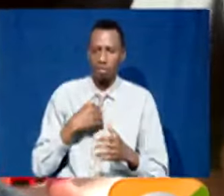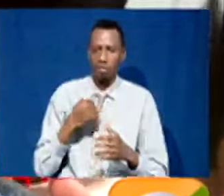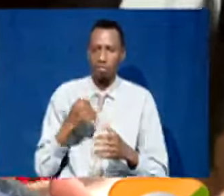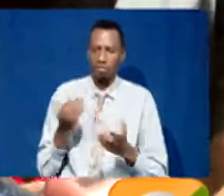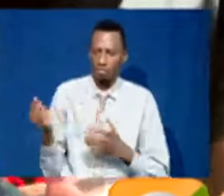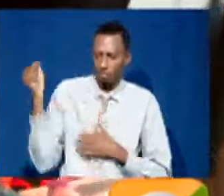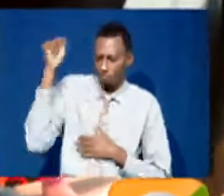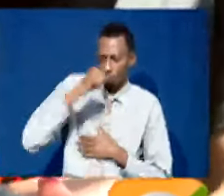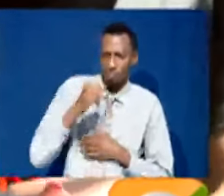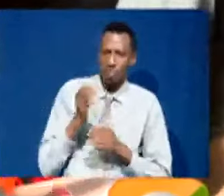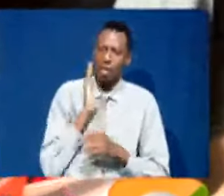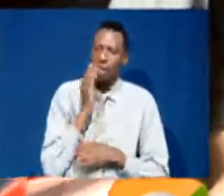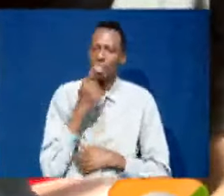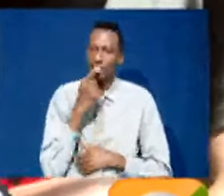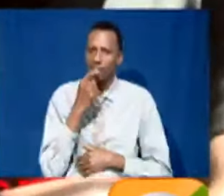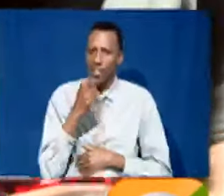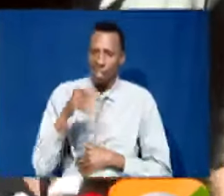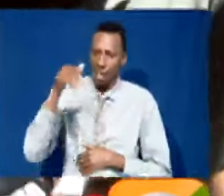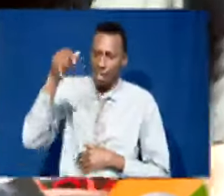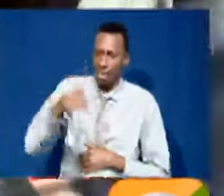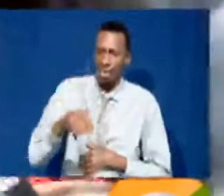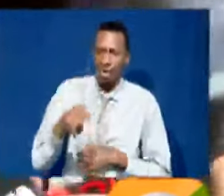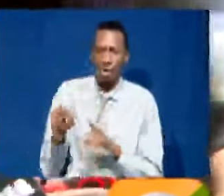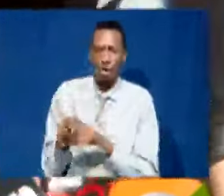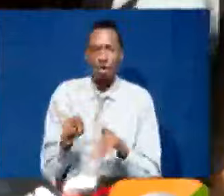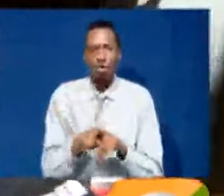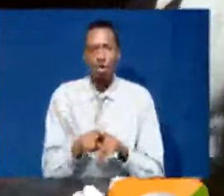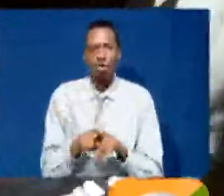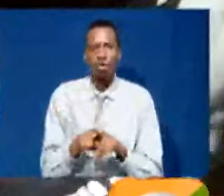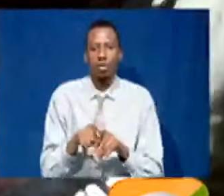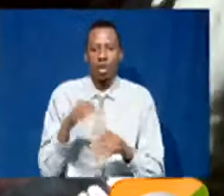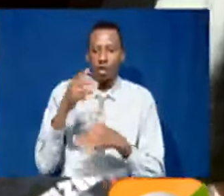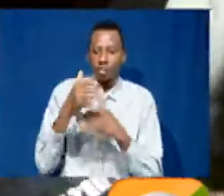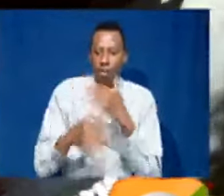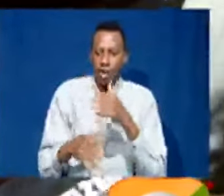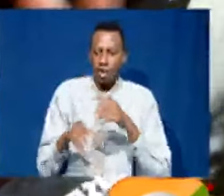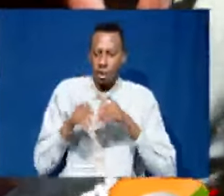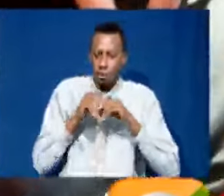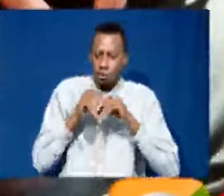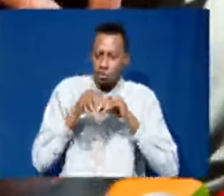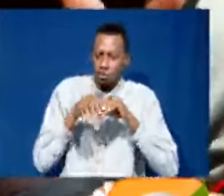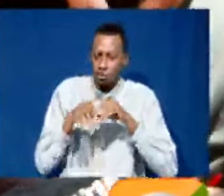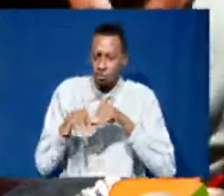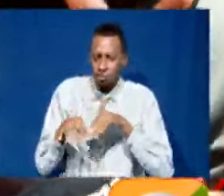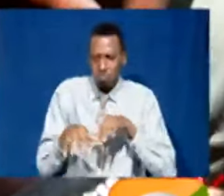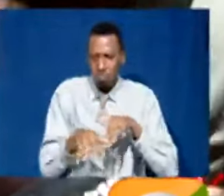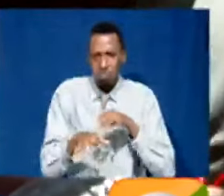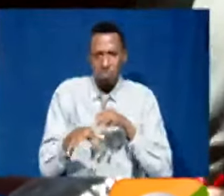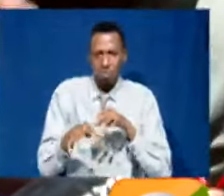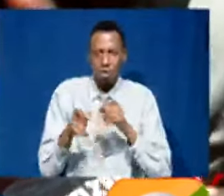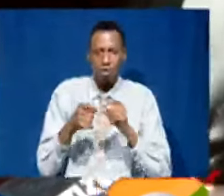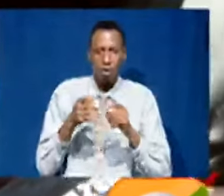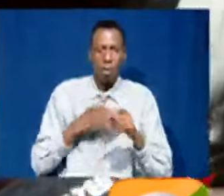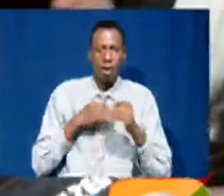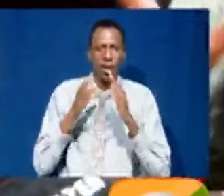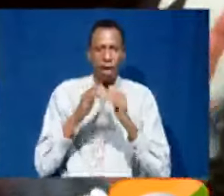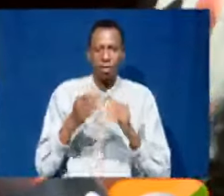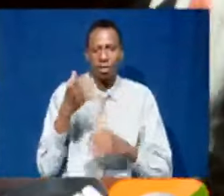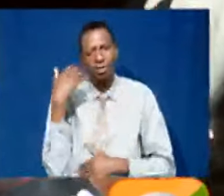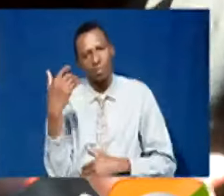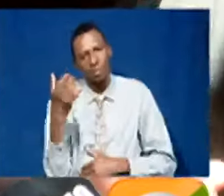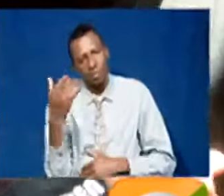Iko kwa stairs chini. Na venye mefuta hiyo nini damu, inatoka kwa nyumba yetu. Tukuje tubishie hiyo client, ndio afungua tueleze nini